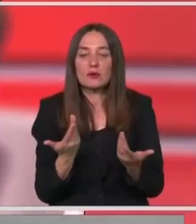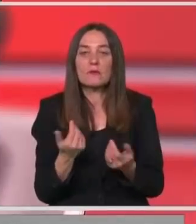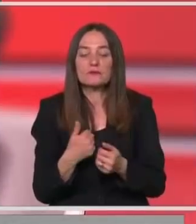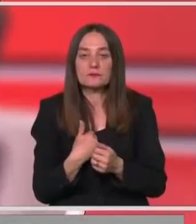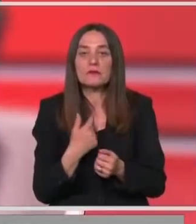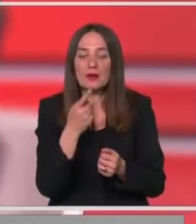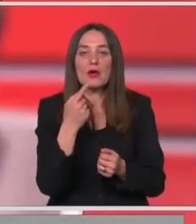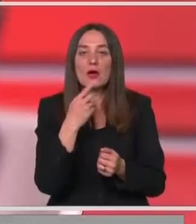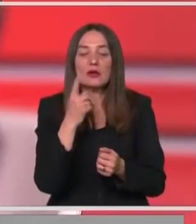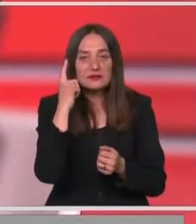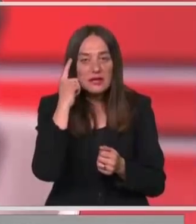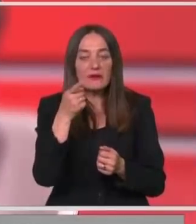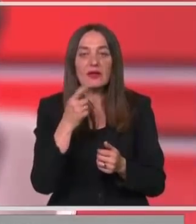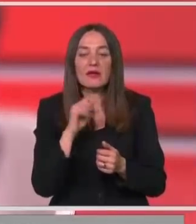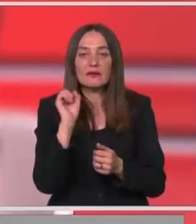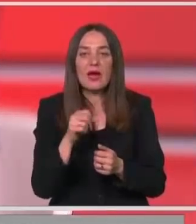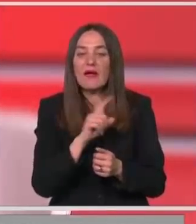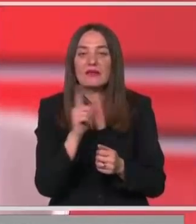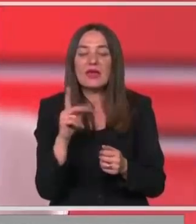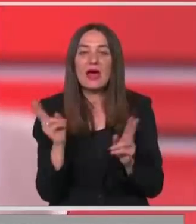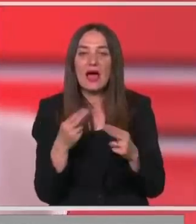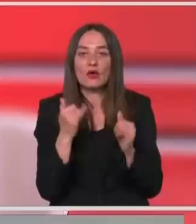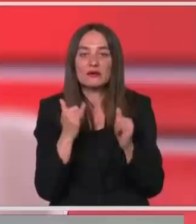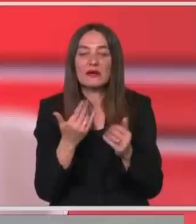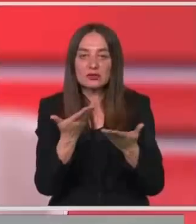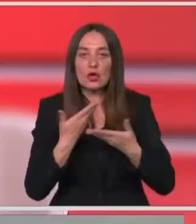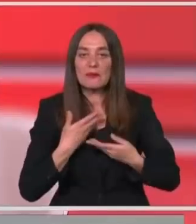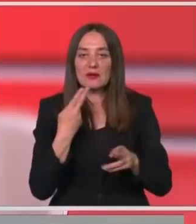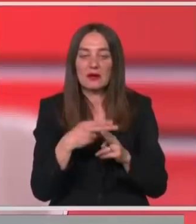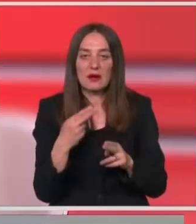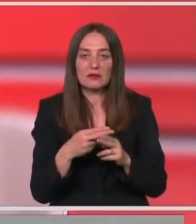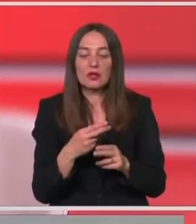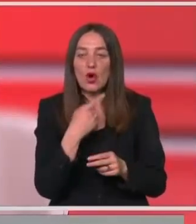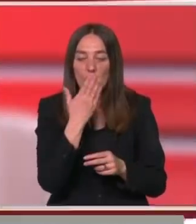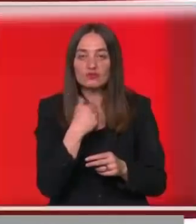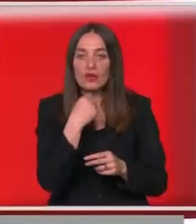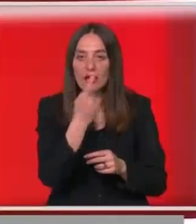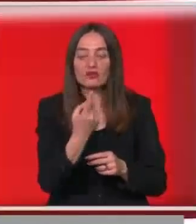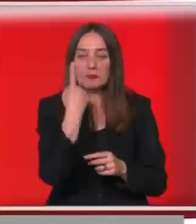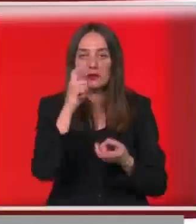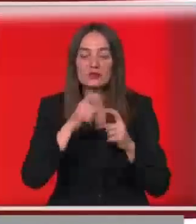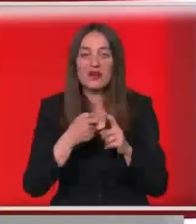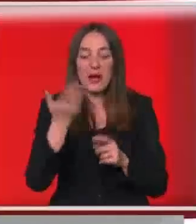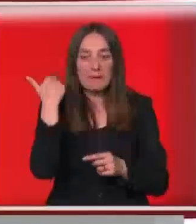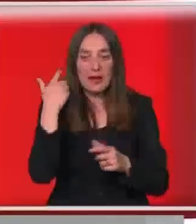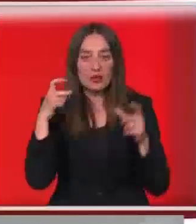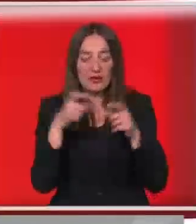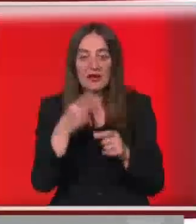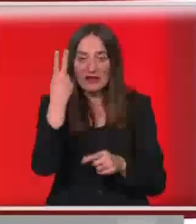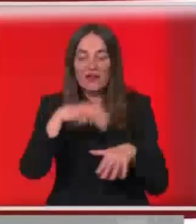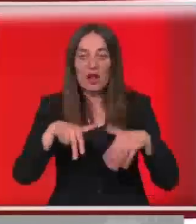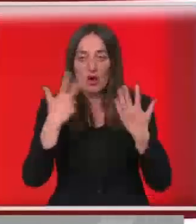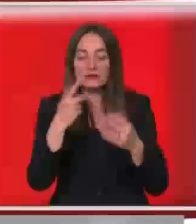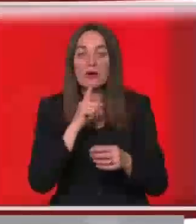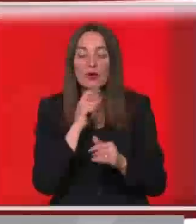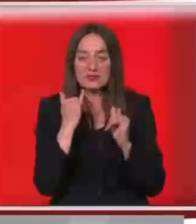dobro, ali znate da nije lako danas dobiti kredit. Hoću da vam kažem jednu stvar. Prethodna kriza 2008.